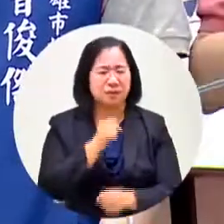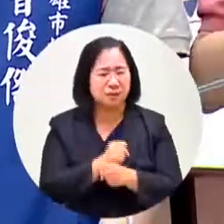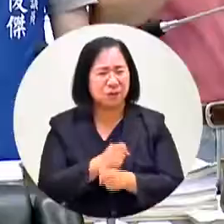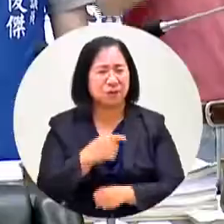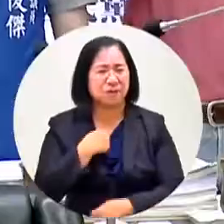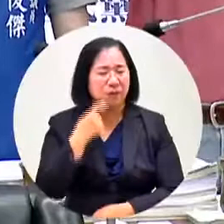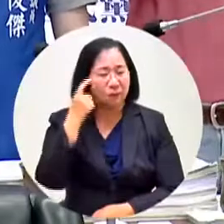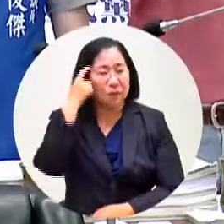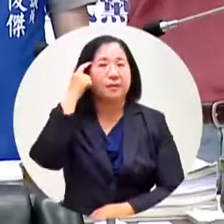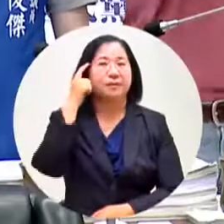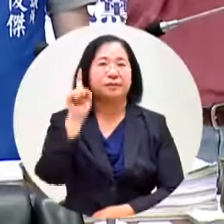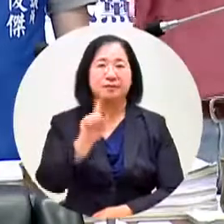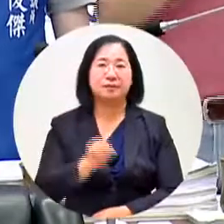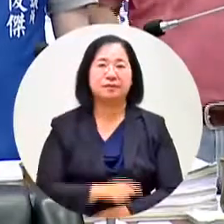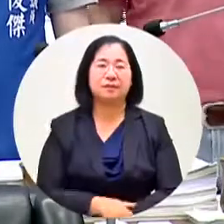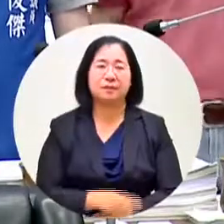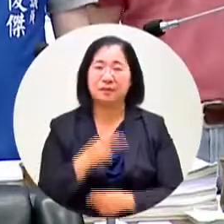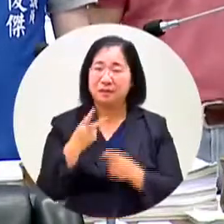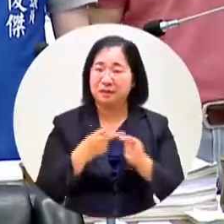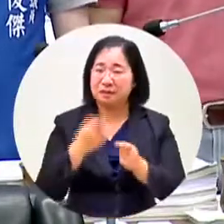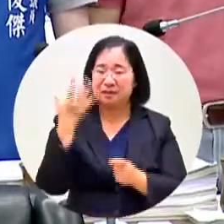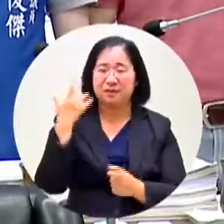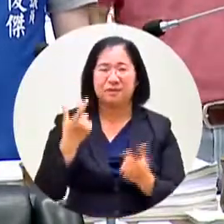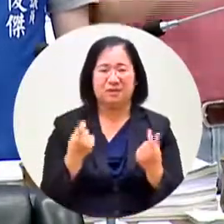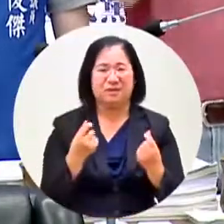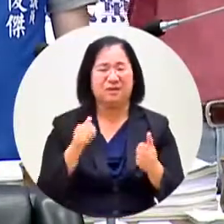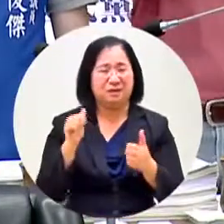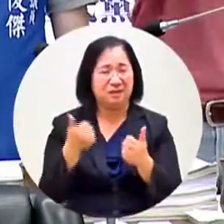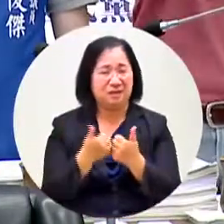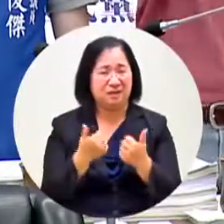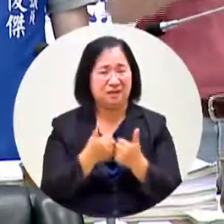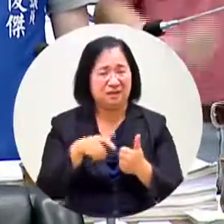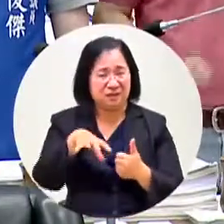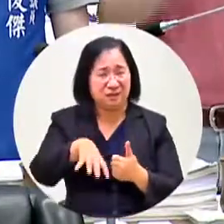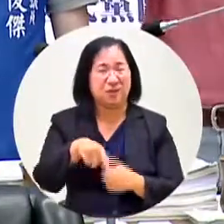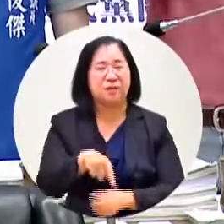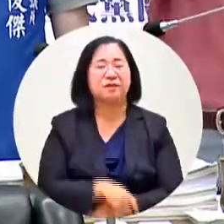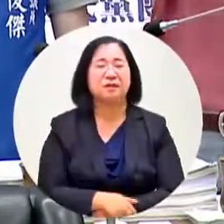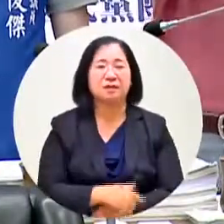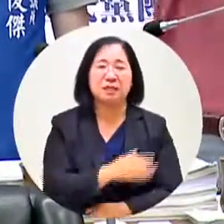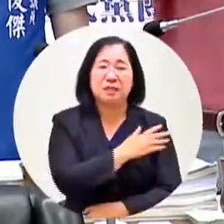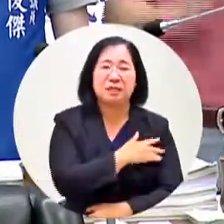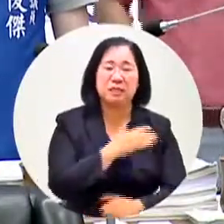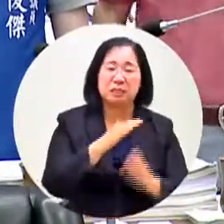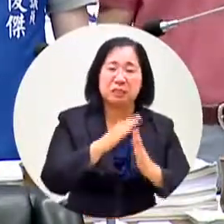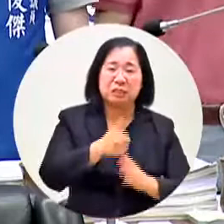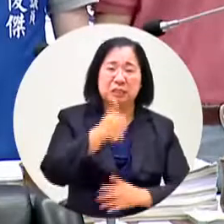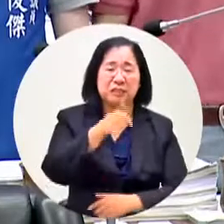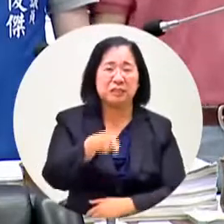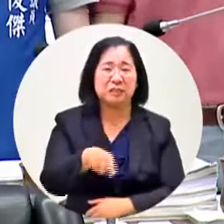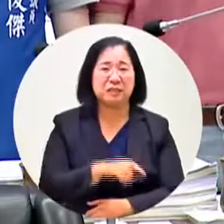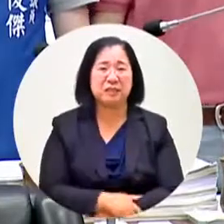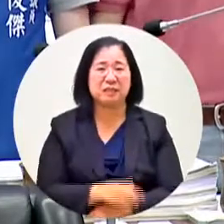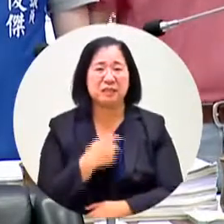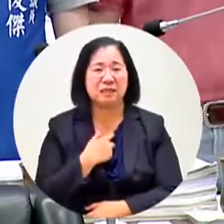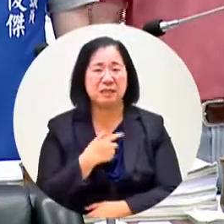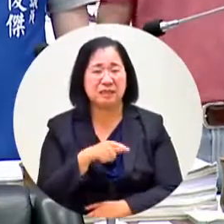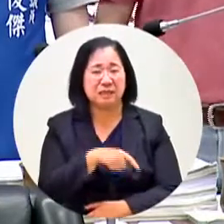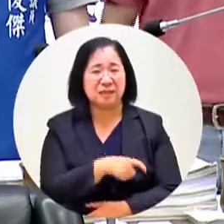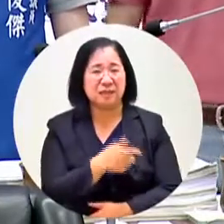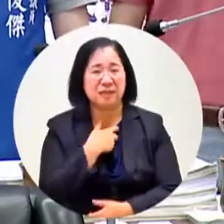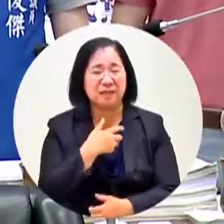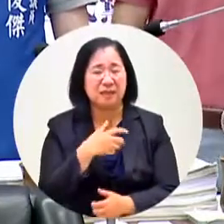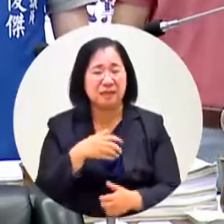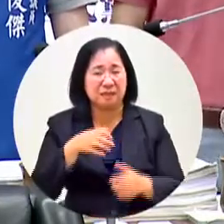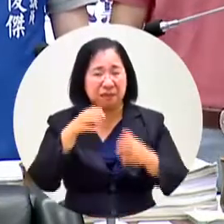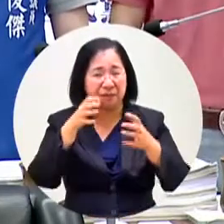常不可取，好吧？谢谢， 谢谢韩市长。市长你这样的一个做法让我想到两年前一